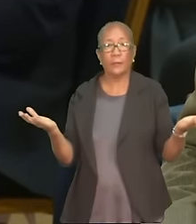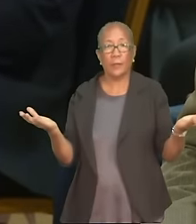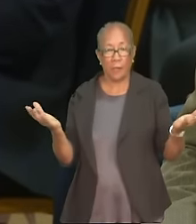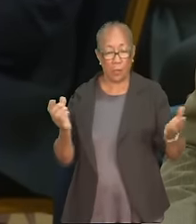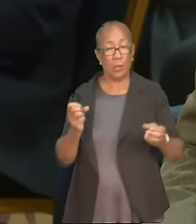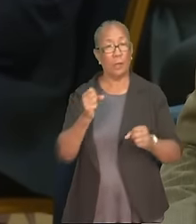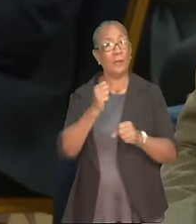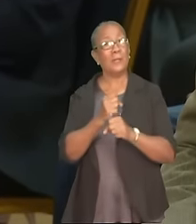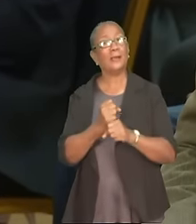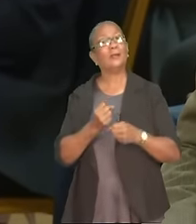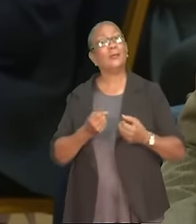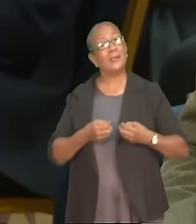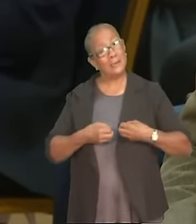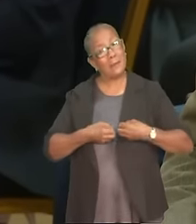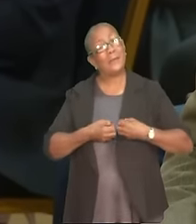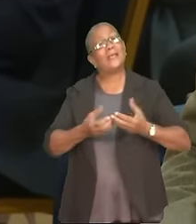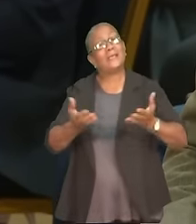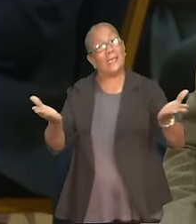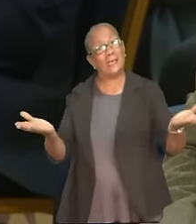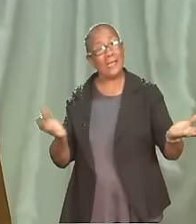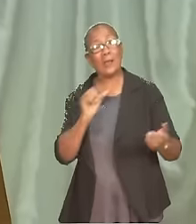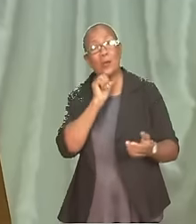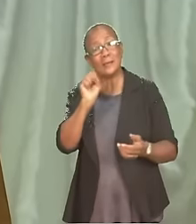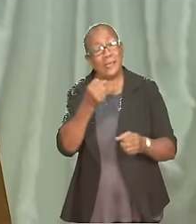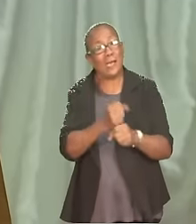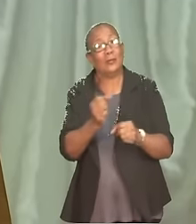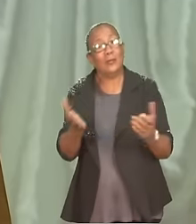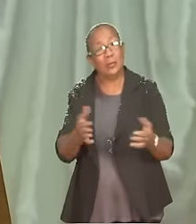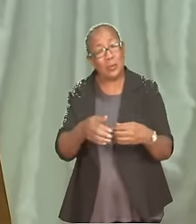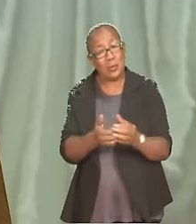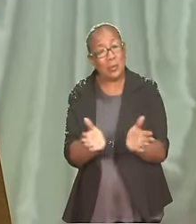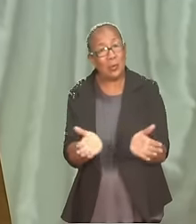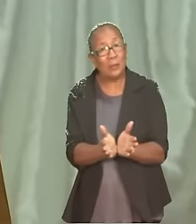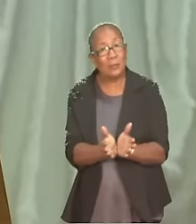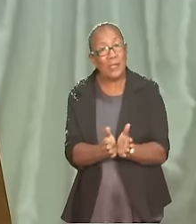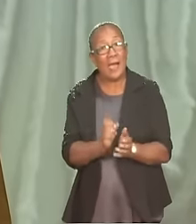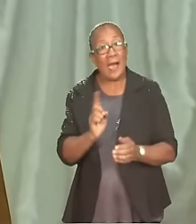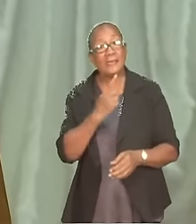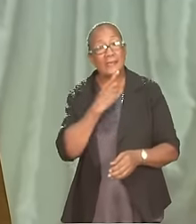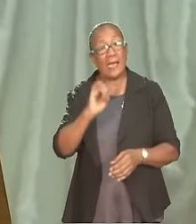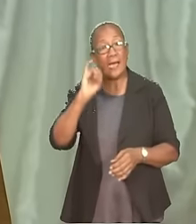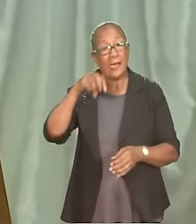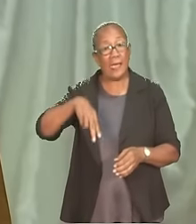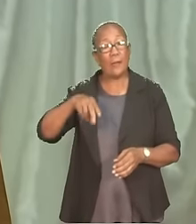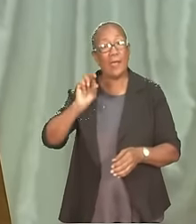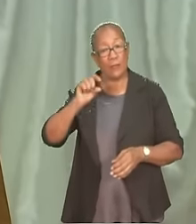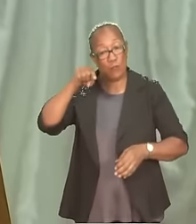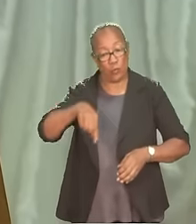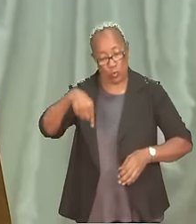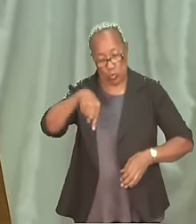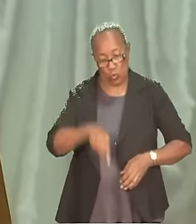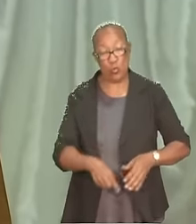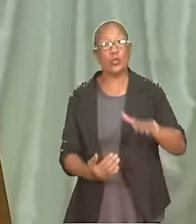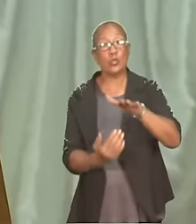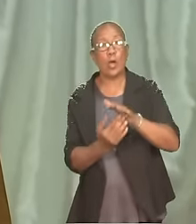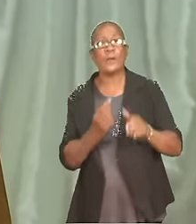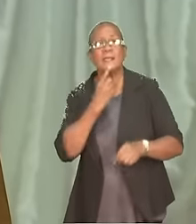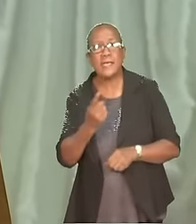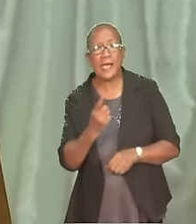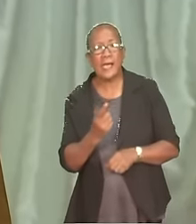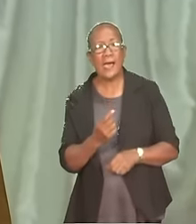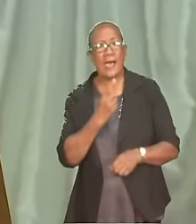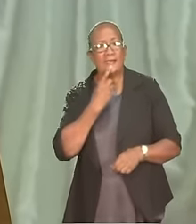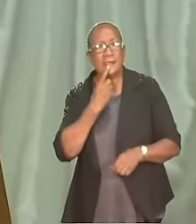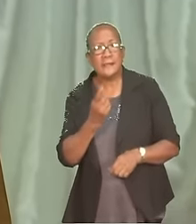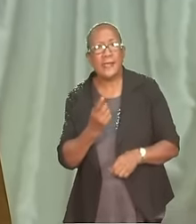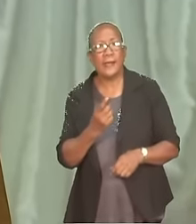Laten zij presenteren wat ze gaan doen. Als ze zeggen dat ze het IMF-programma onmiddellijk gaan stoppen, laten ze dat zeggen. Als ze gaan zeggen, nee, we